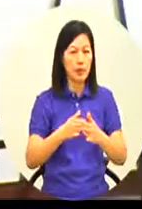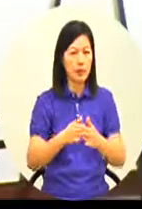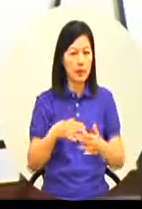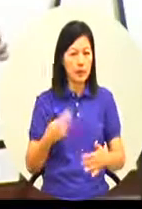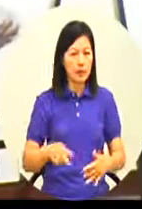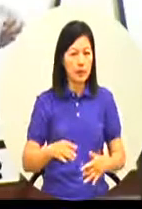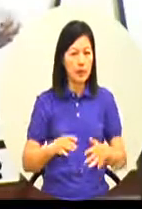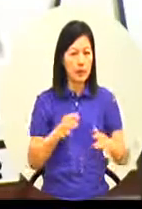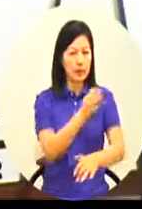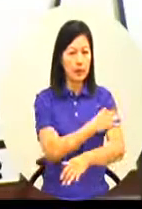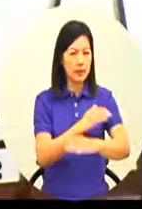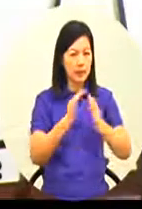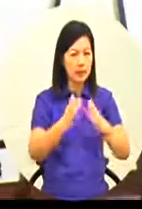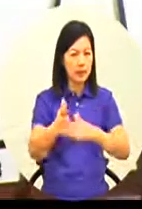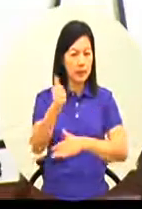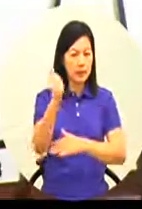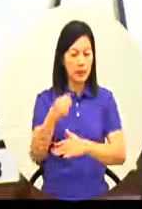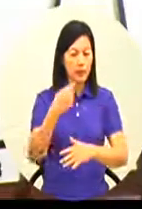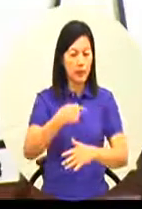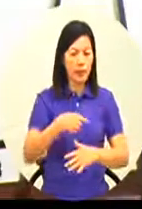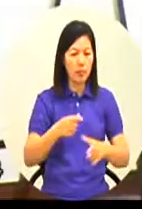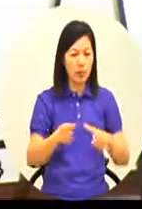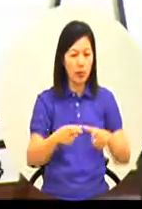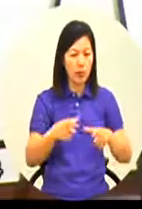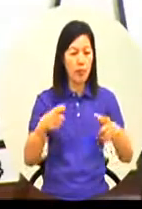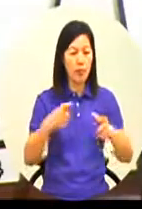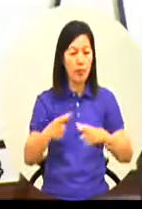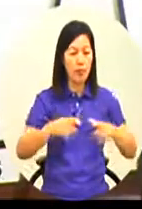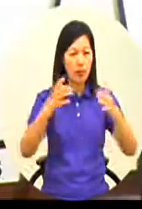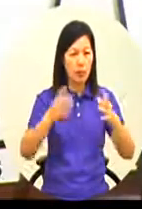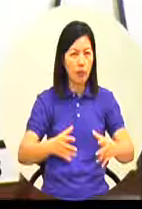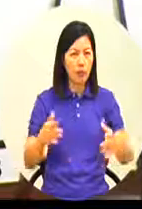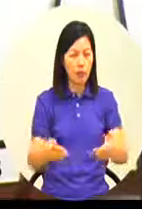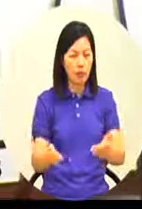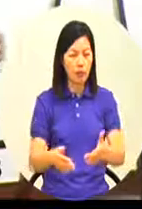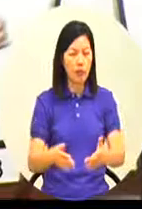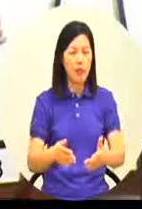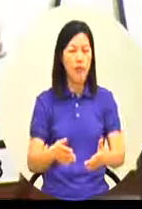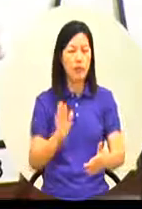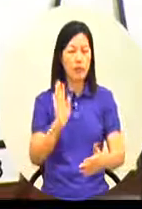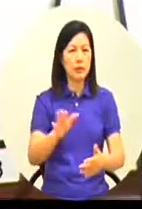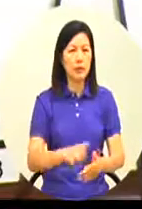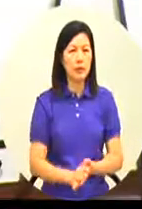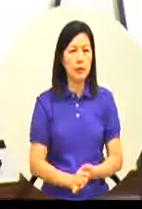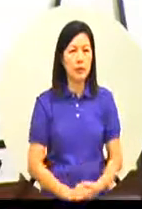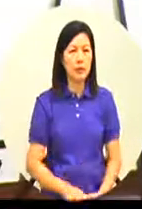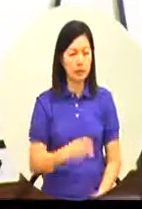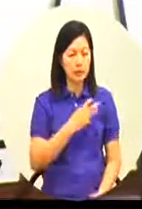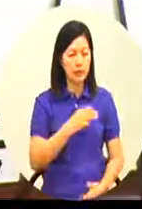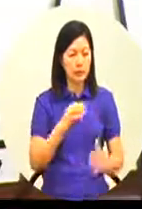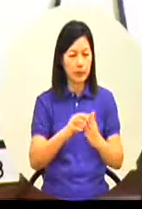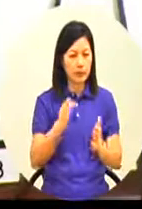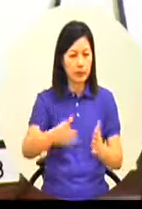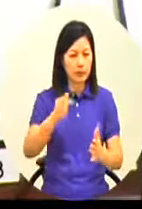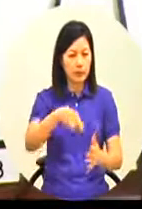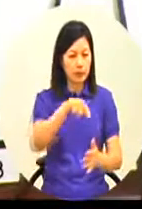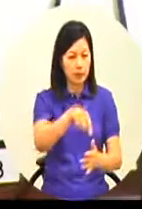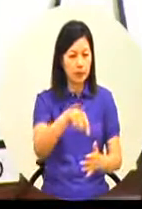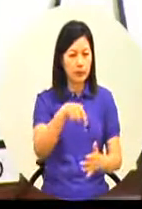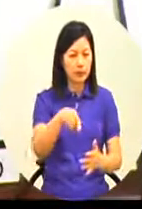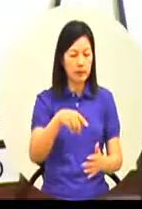内我们去开辟的公园，我想赵局长那时候也有参与。那这个公园其实受损的状况跟